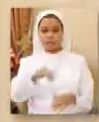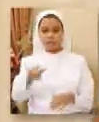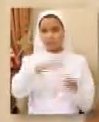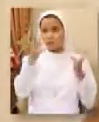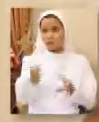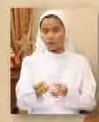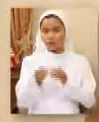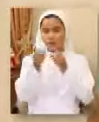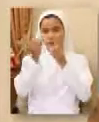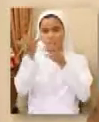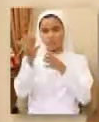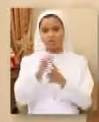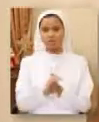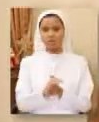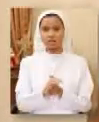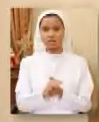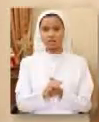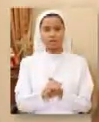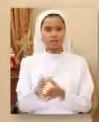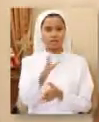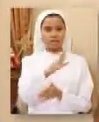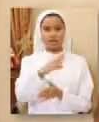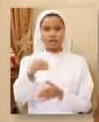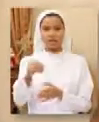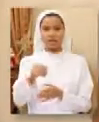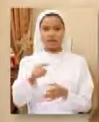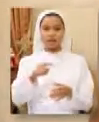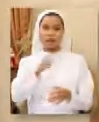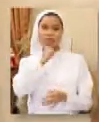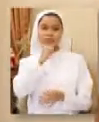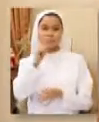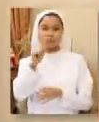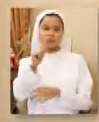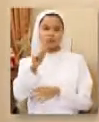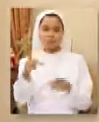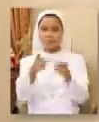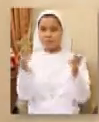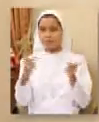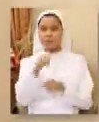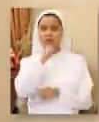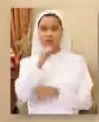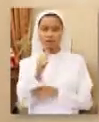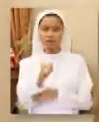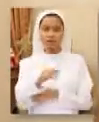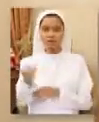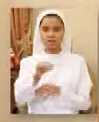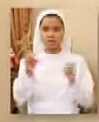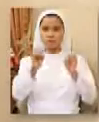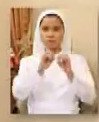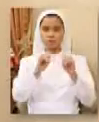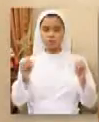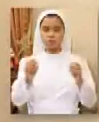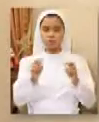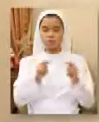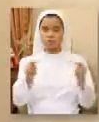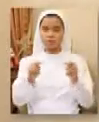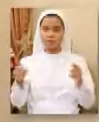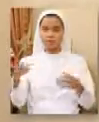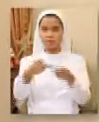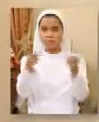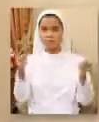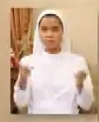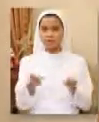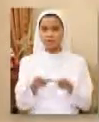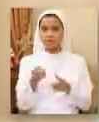parang ino-offer. Yes. Na day na ito, isa lang ordinaryong lugar o sarong building, ma